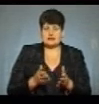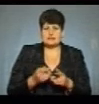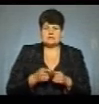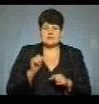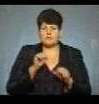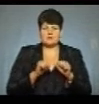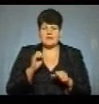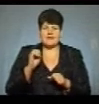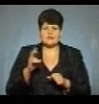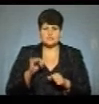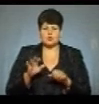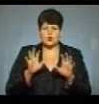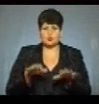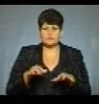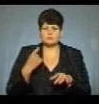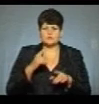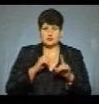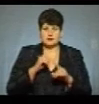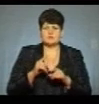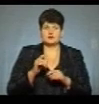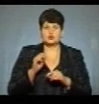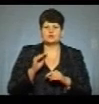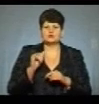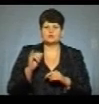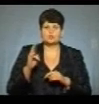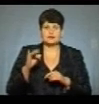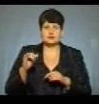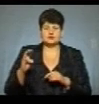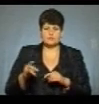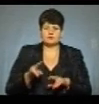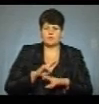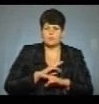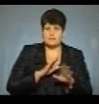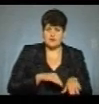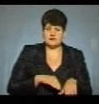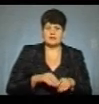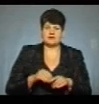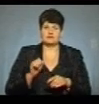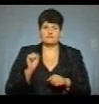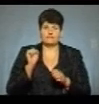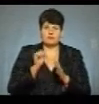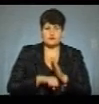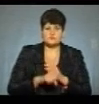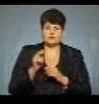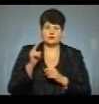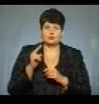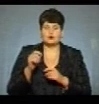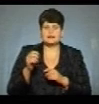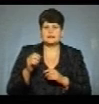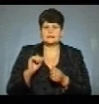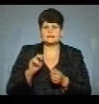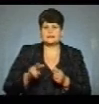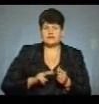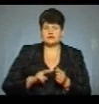побиття екс-голови обласної ради Анатолія Жукінського, після чого він помер, і вбивство директора Бучицького сирозаводу Михайла Дороша. Це